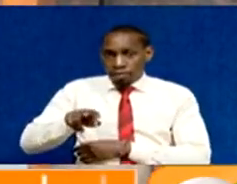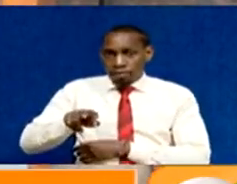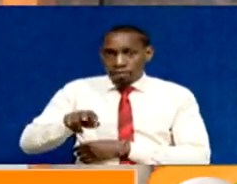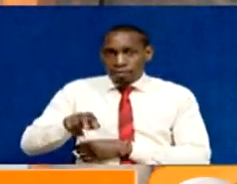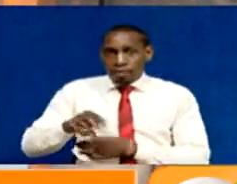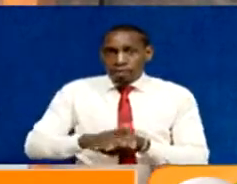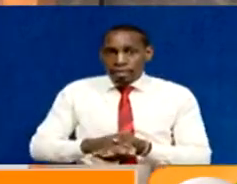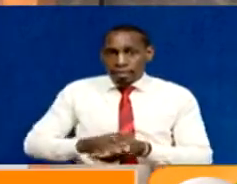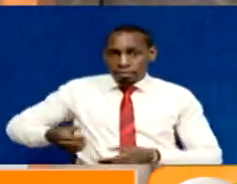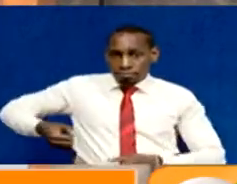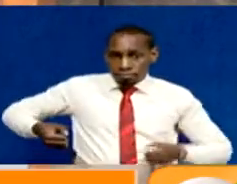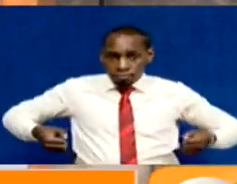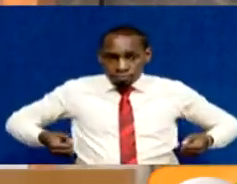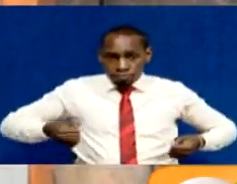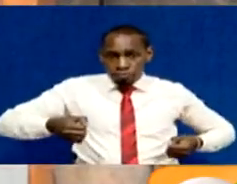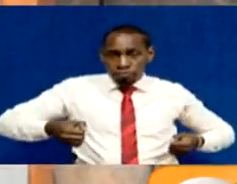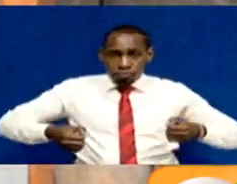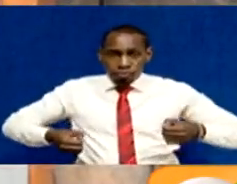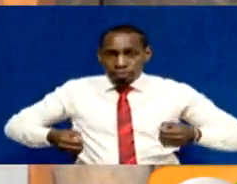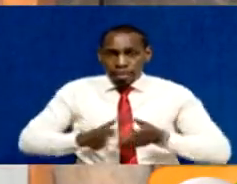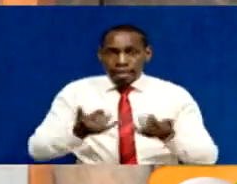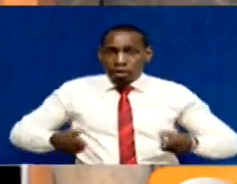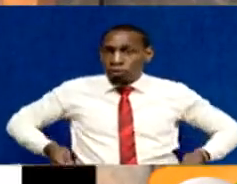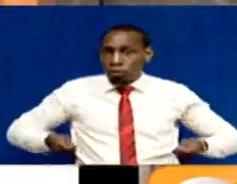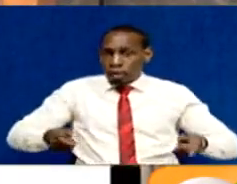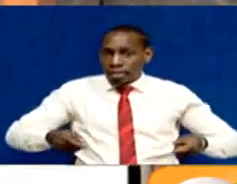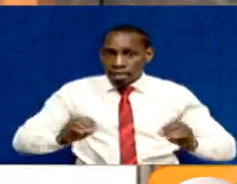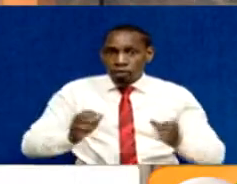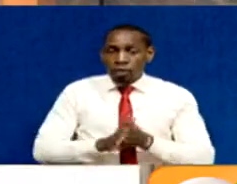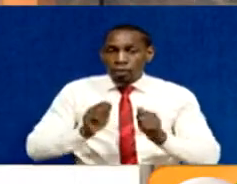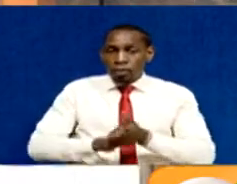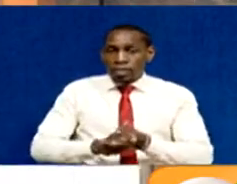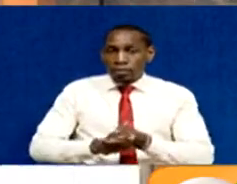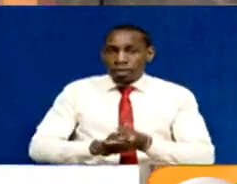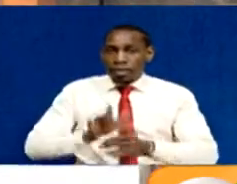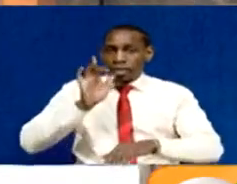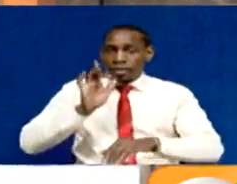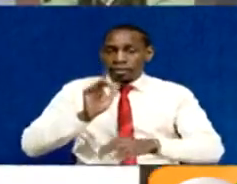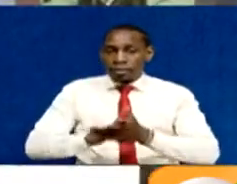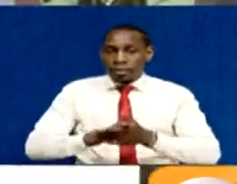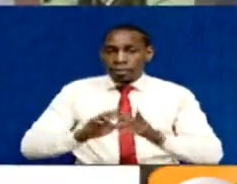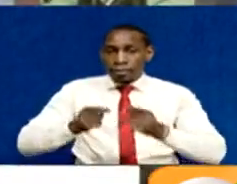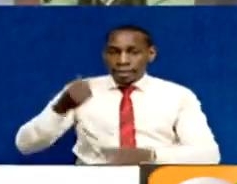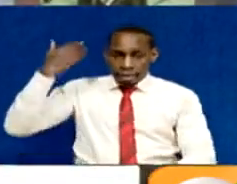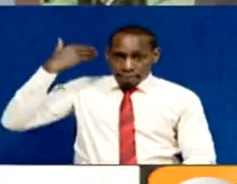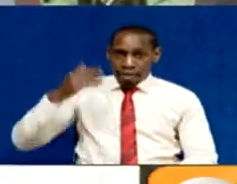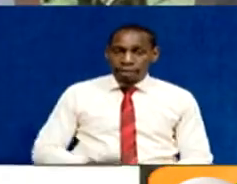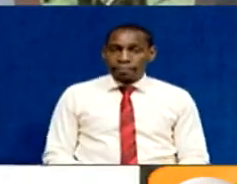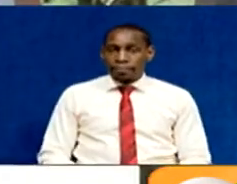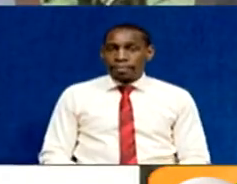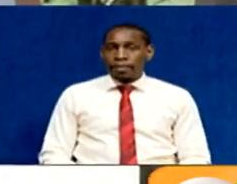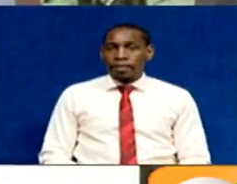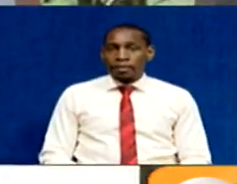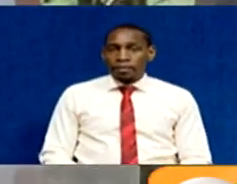na nini na crutches. Asitembee na nini wheelchair sababu atamuumiza nini kiuno. Ningependa ni